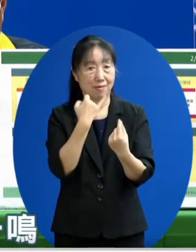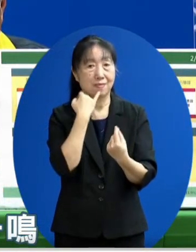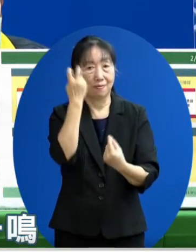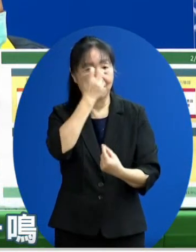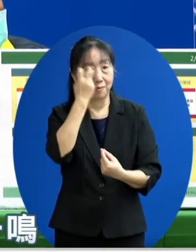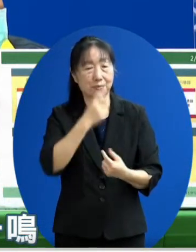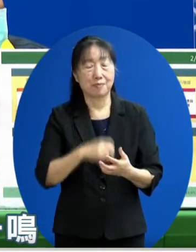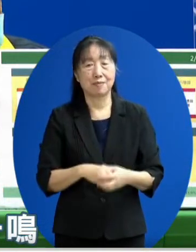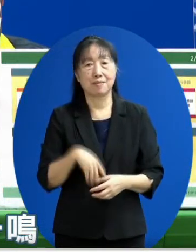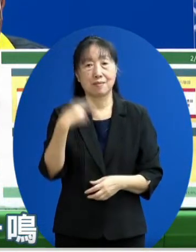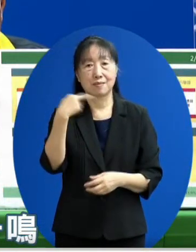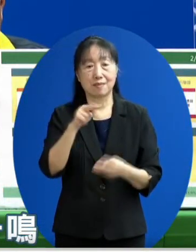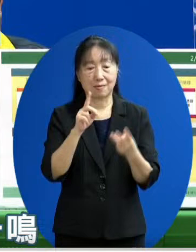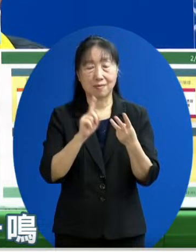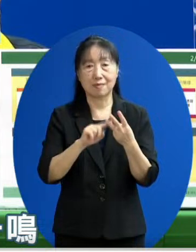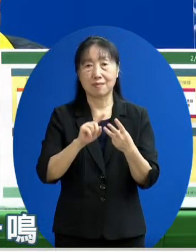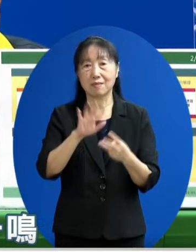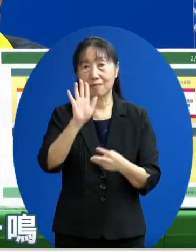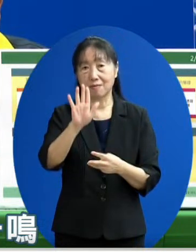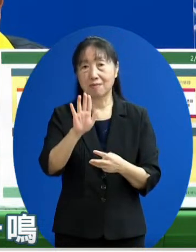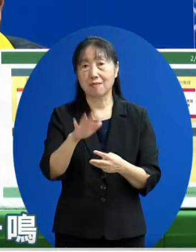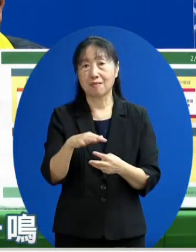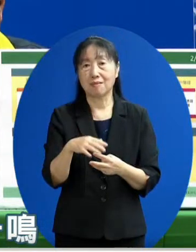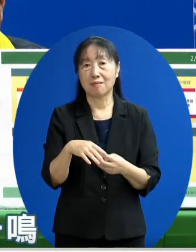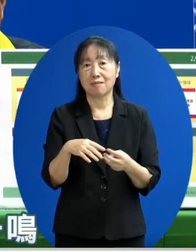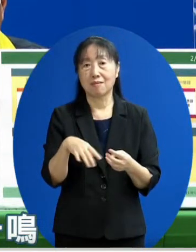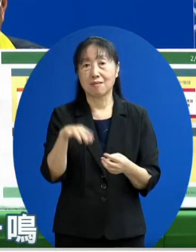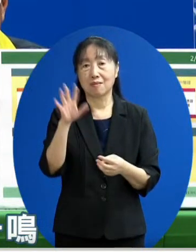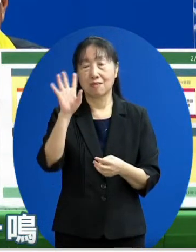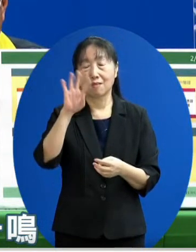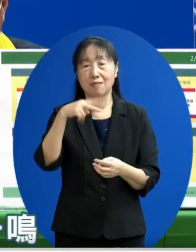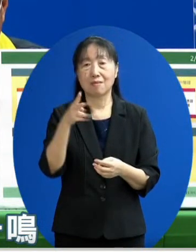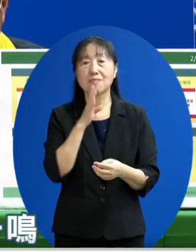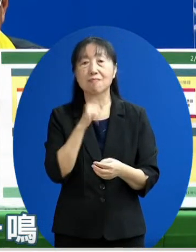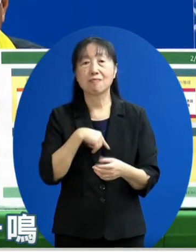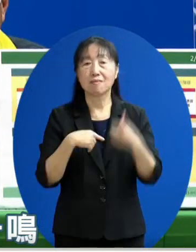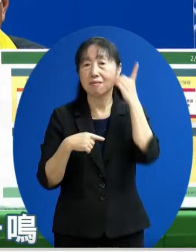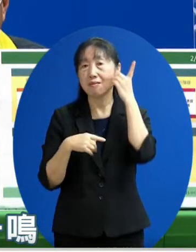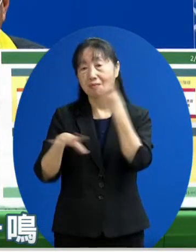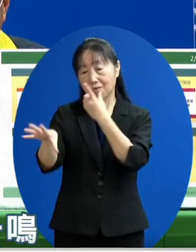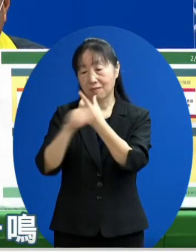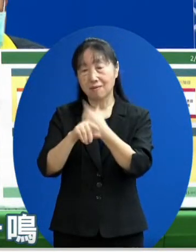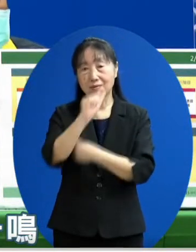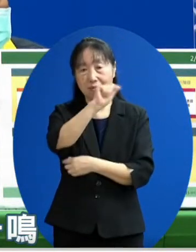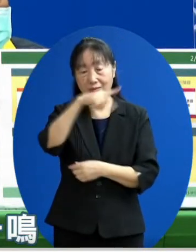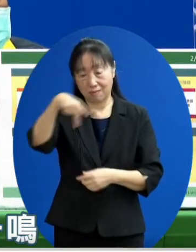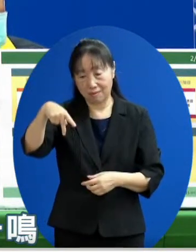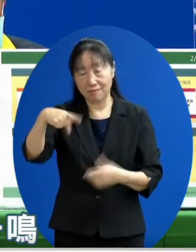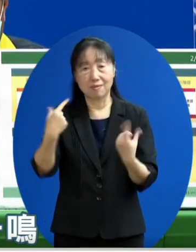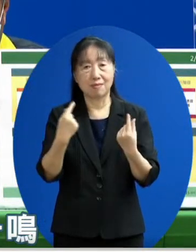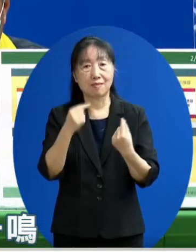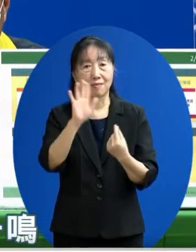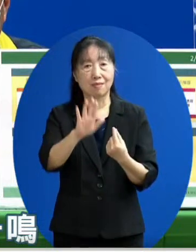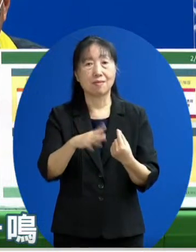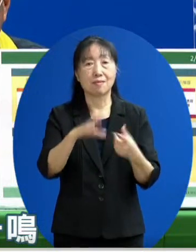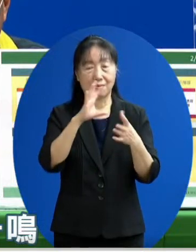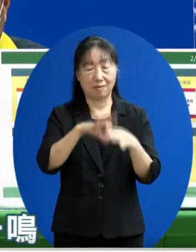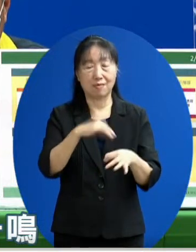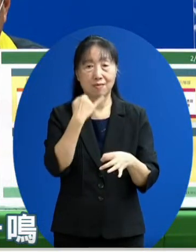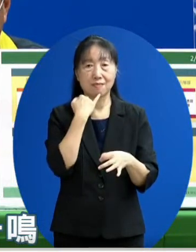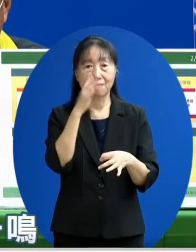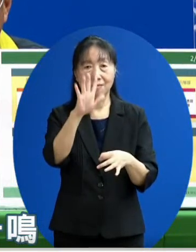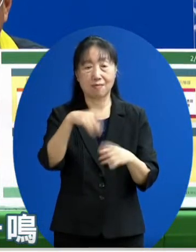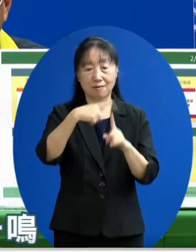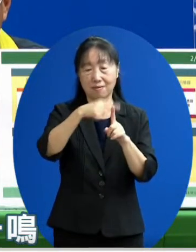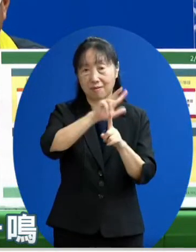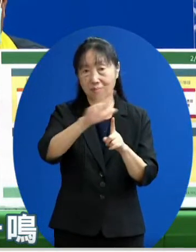分开放是有部分单位有做这个具有实名制的 APP， 那我们有开放一个借接程式，